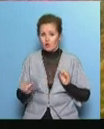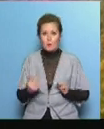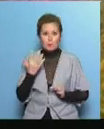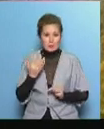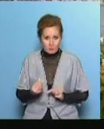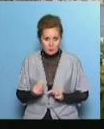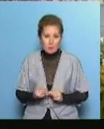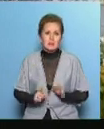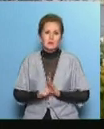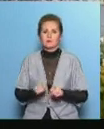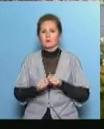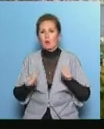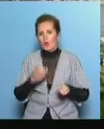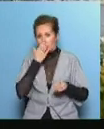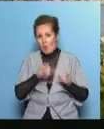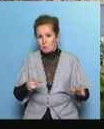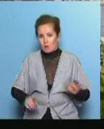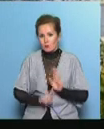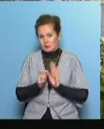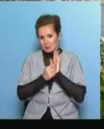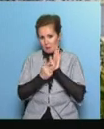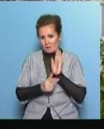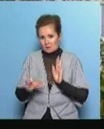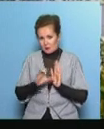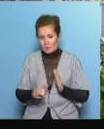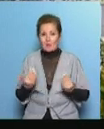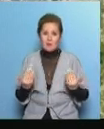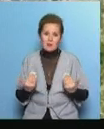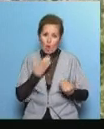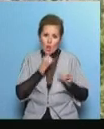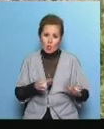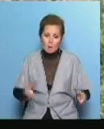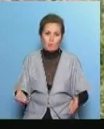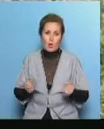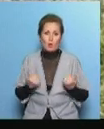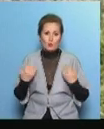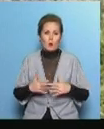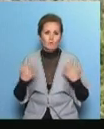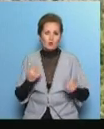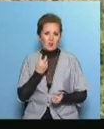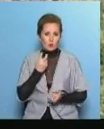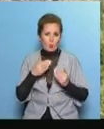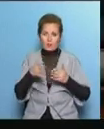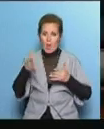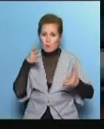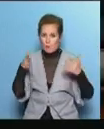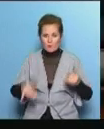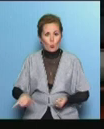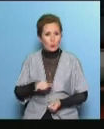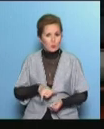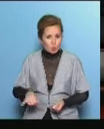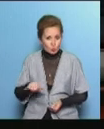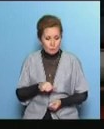дней. Запуск тепла начался 17 сентября. На сегодня отопление получили уже более 200 домов по республике.